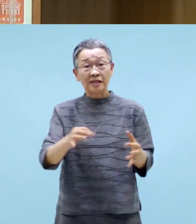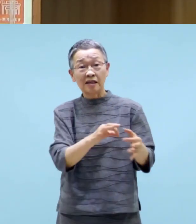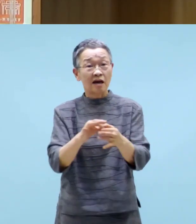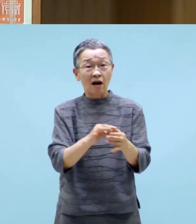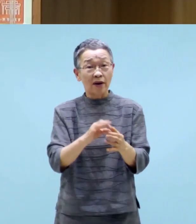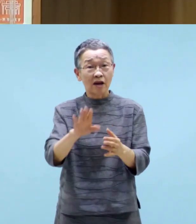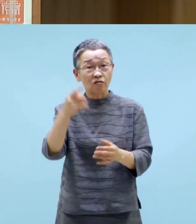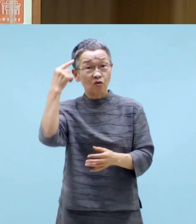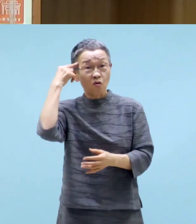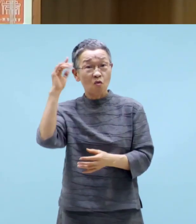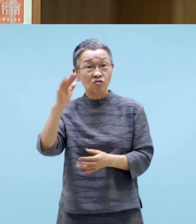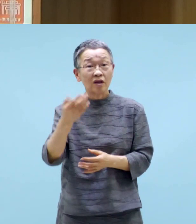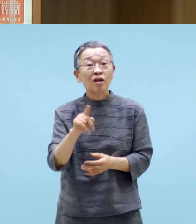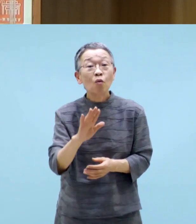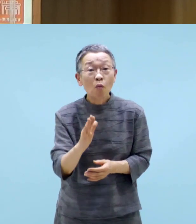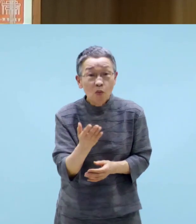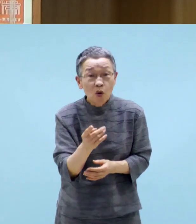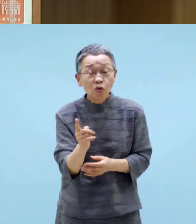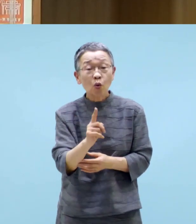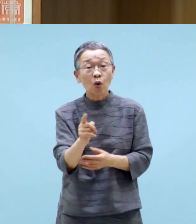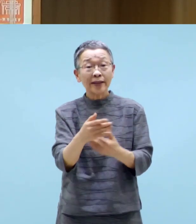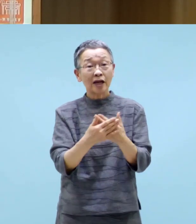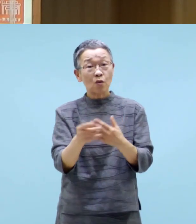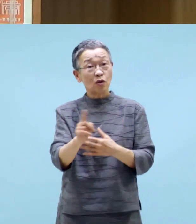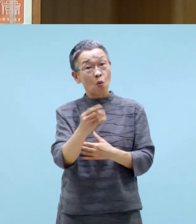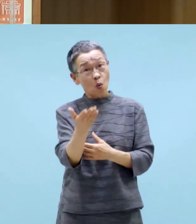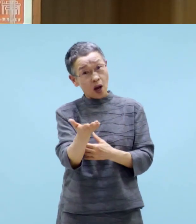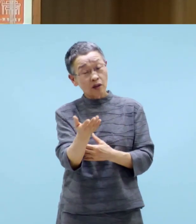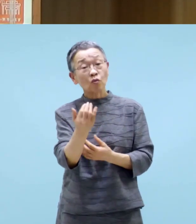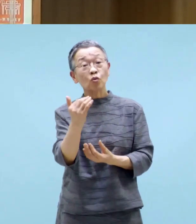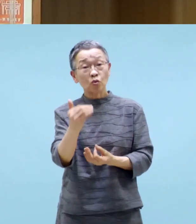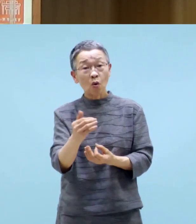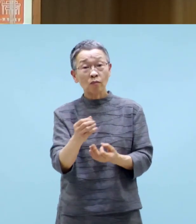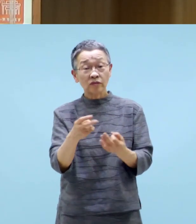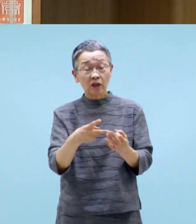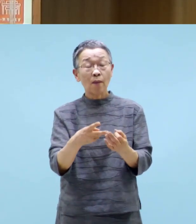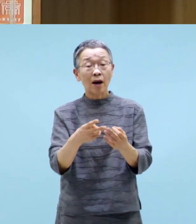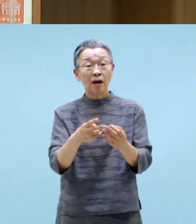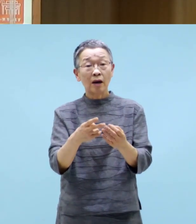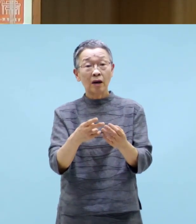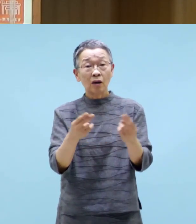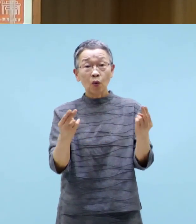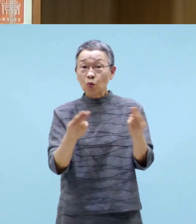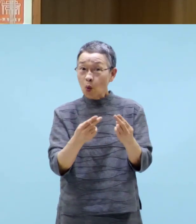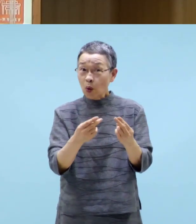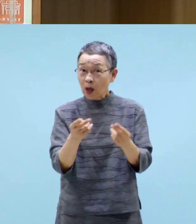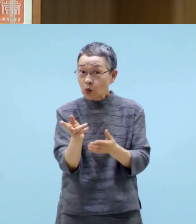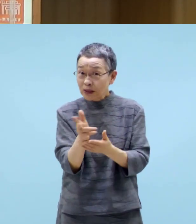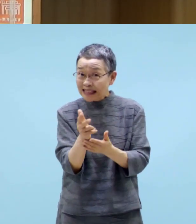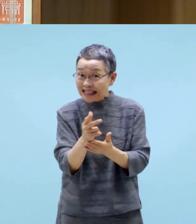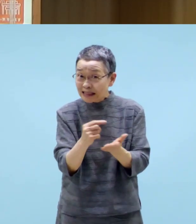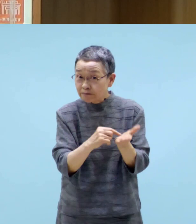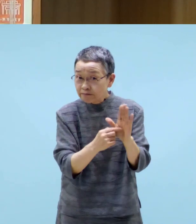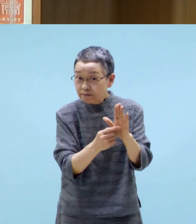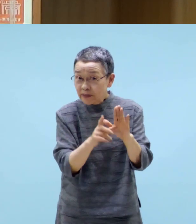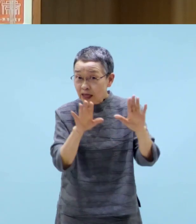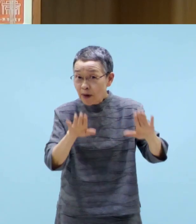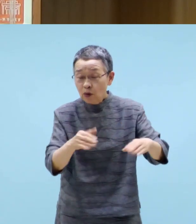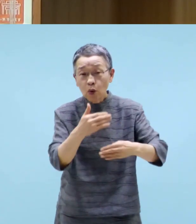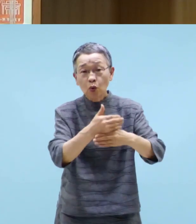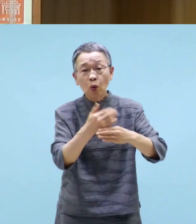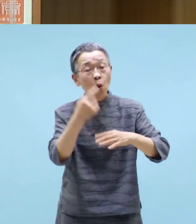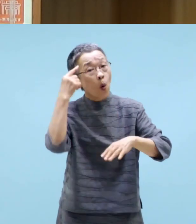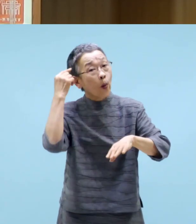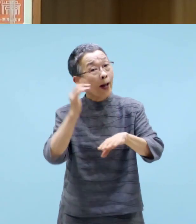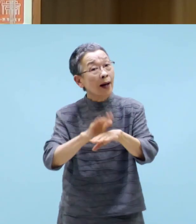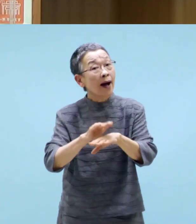って気になった次第でありまして、それで一方でその懲戒処分の指針にですね、北海道庁の今の考え方っ